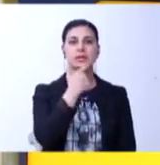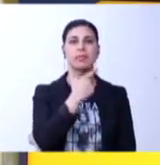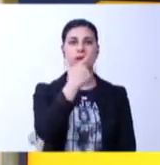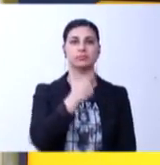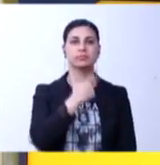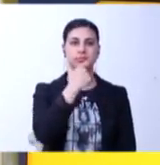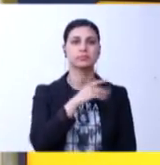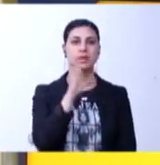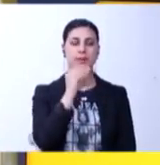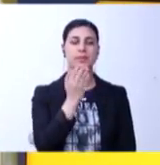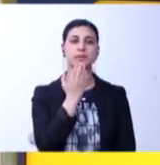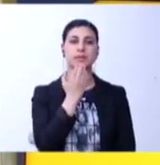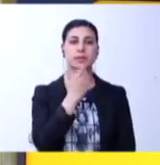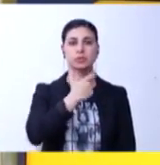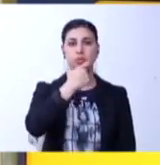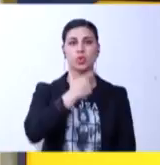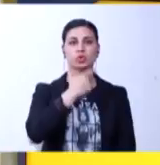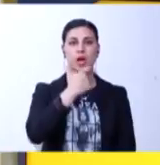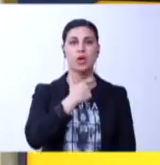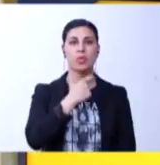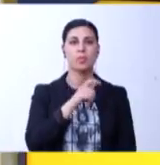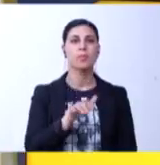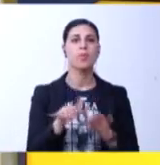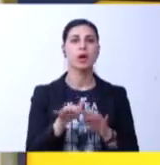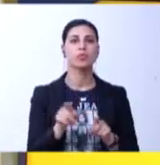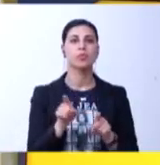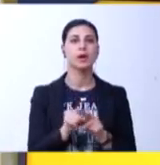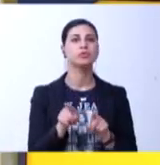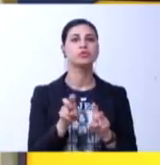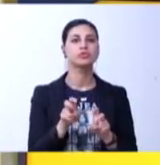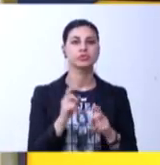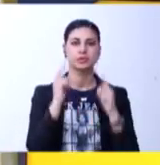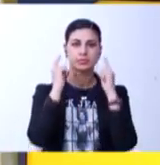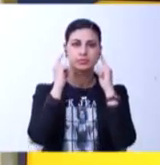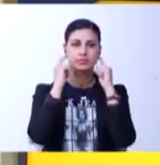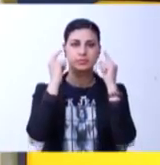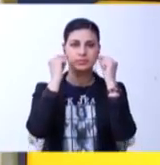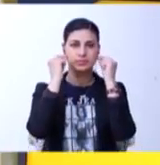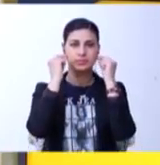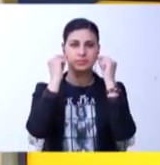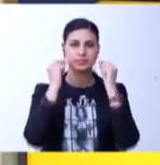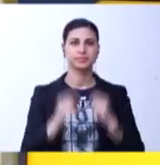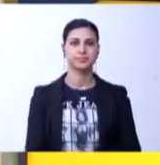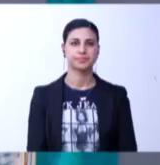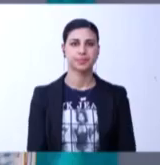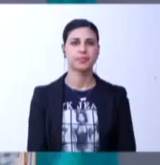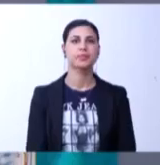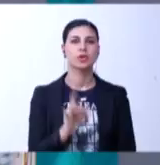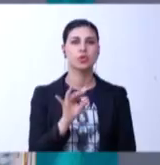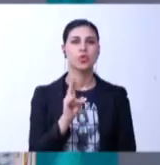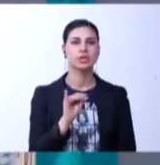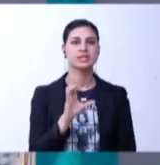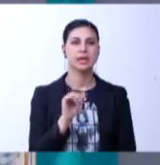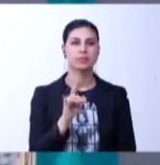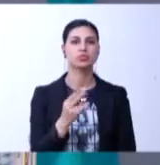მოძრაობს. ქვედა ყბის მოძრაობა უზრუნველყოფილი არის სახსრით, რომელსაც როკისებრი